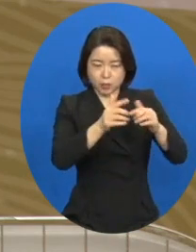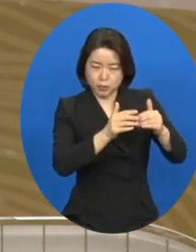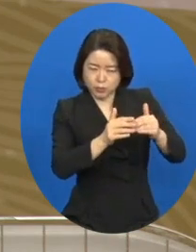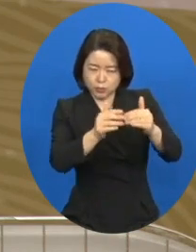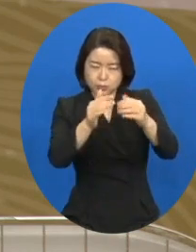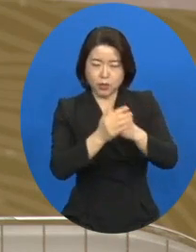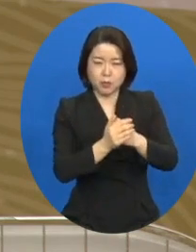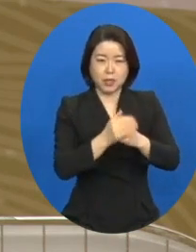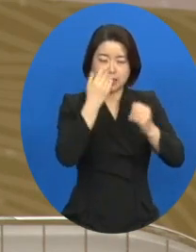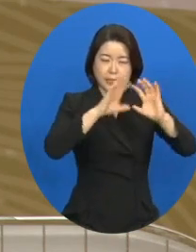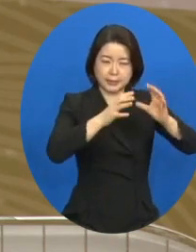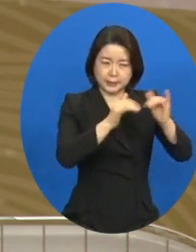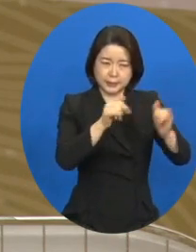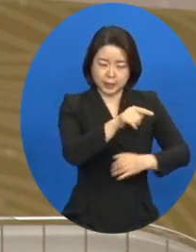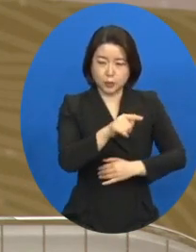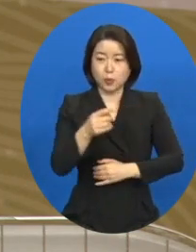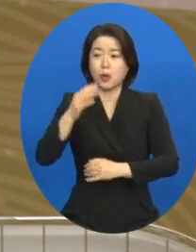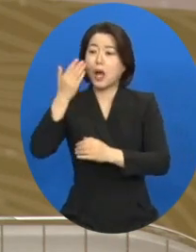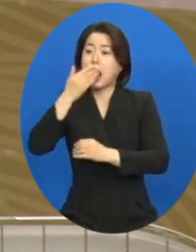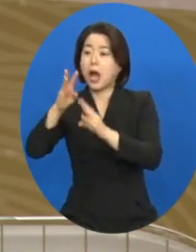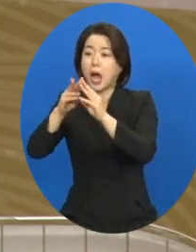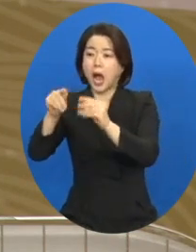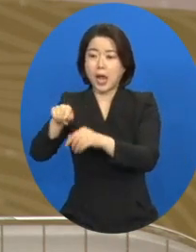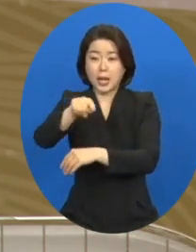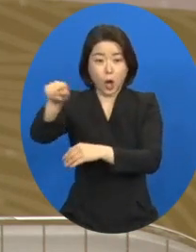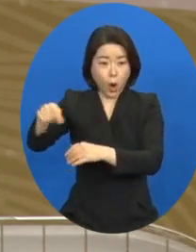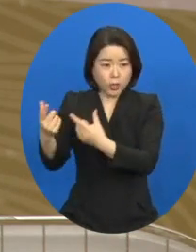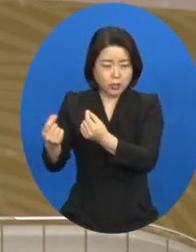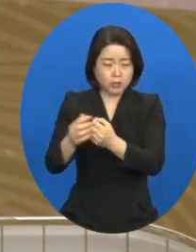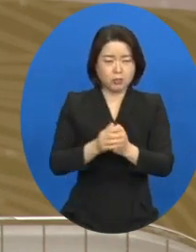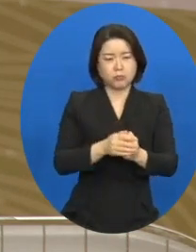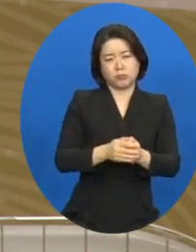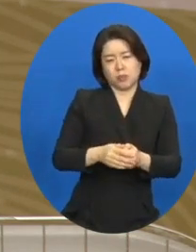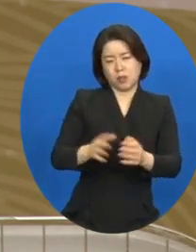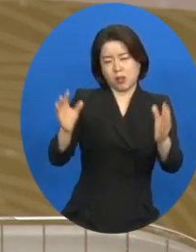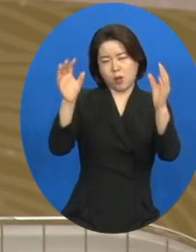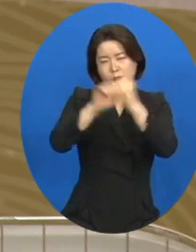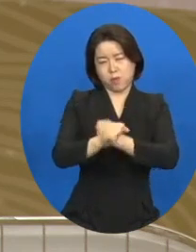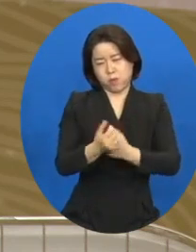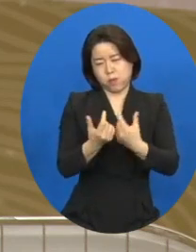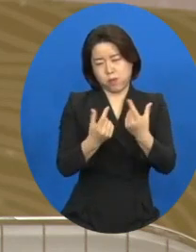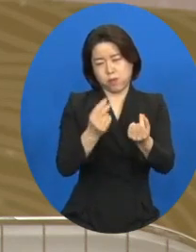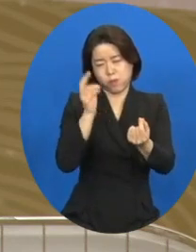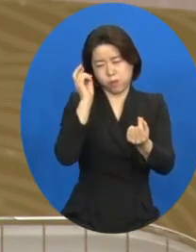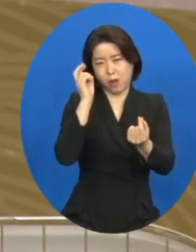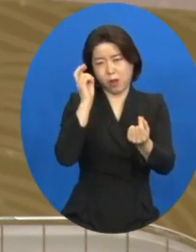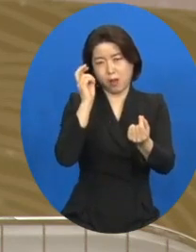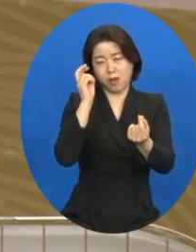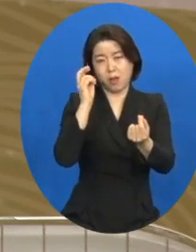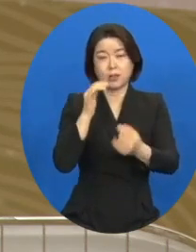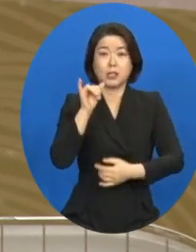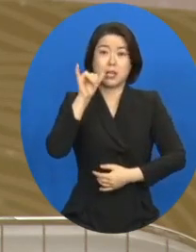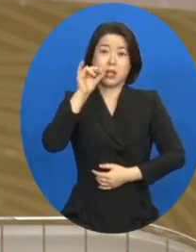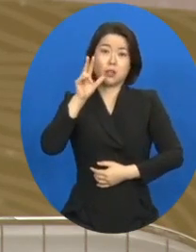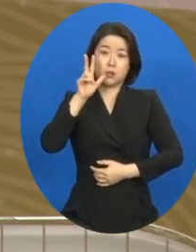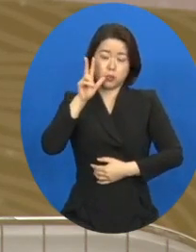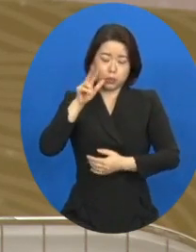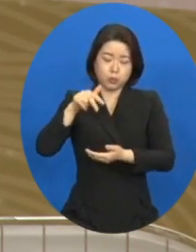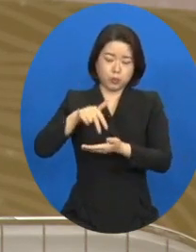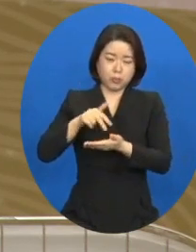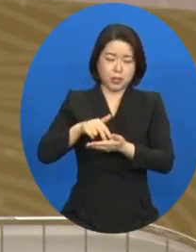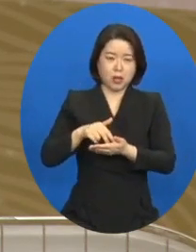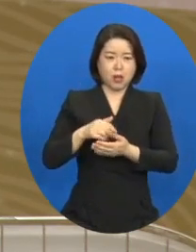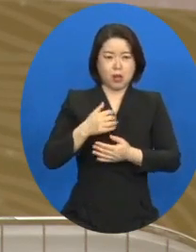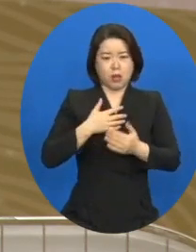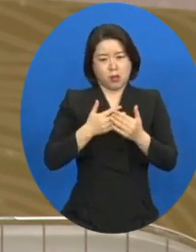이스라엘도 가나안 족속처럼 다 멸망하겠는데. 여호수아는 너무 두렵고 너무